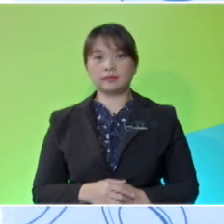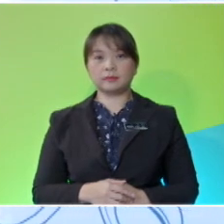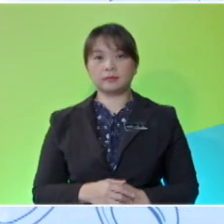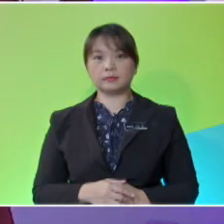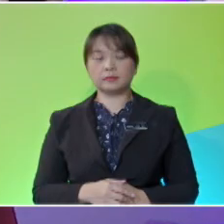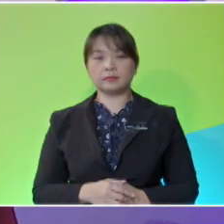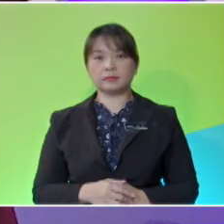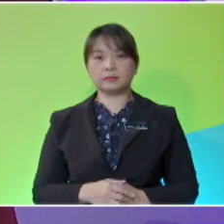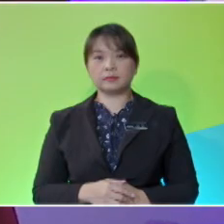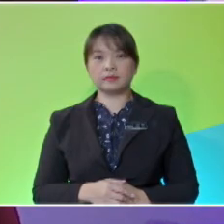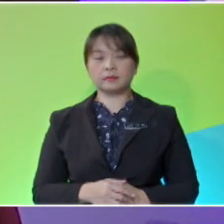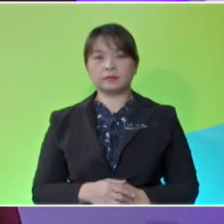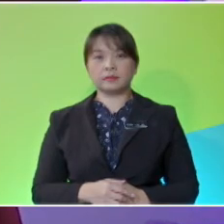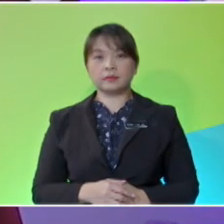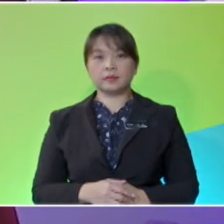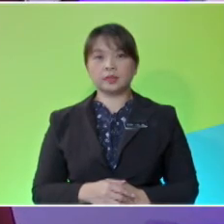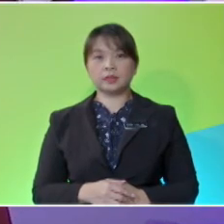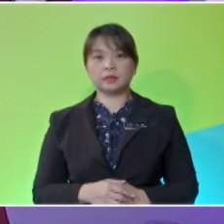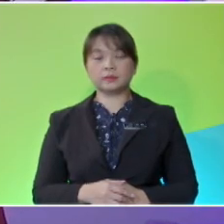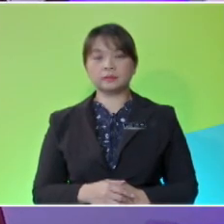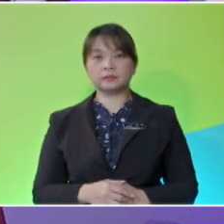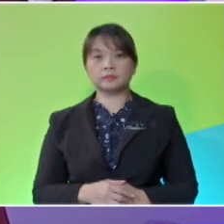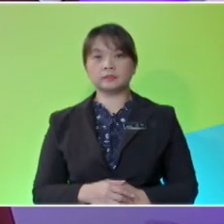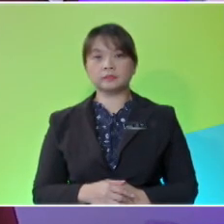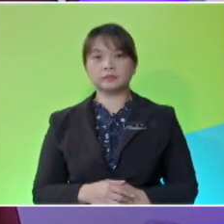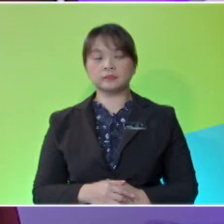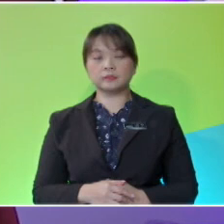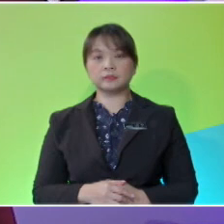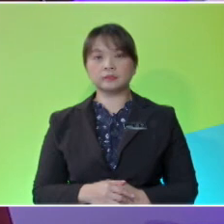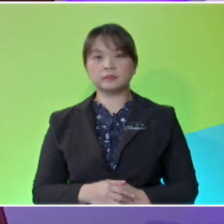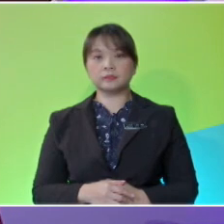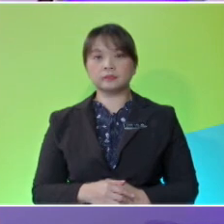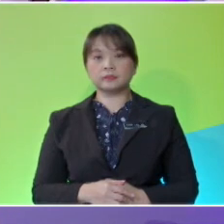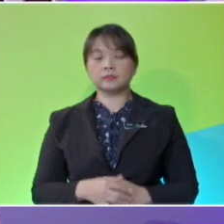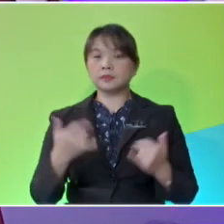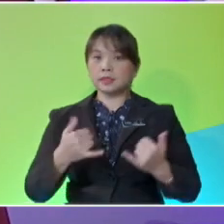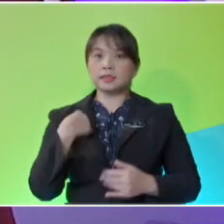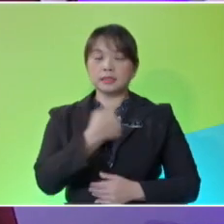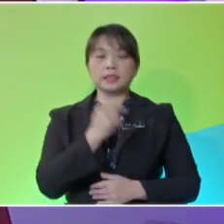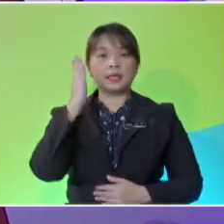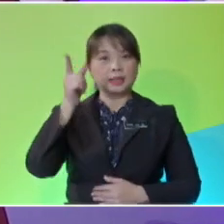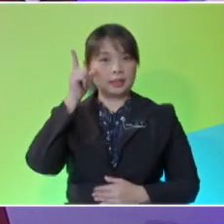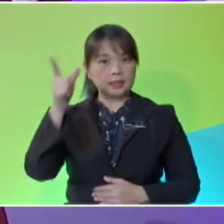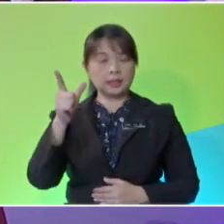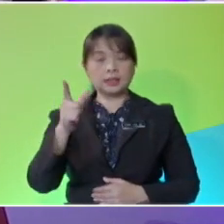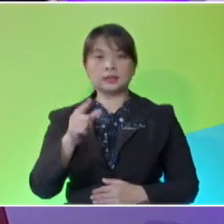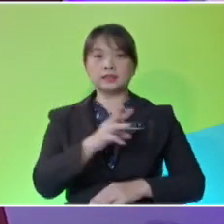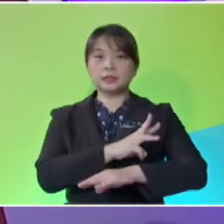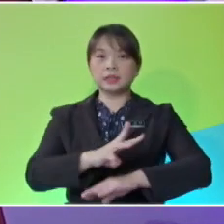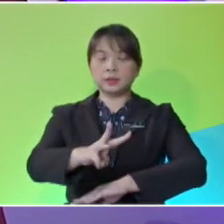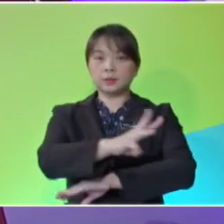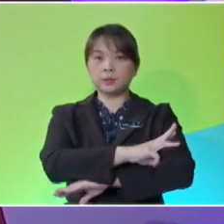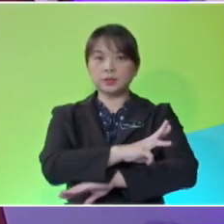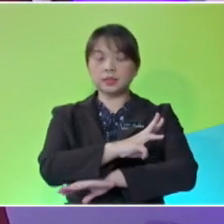bertanah pamah kawasannya rate Oray oke yang seterusnya kita akan lihat kawasan besaliran Kirana